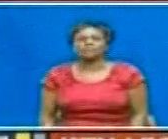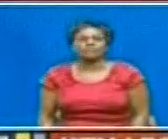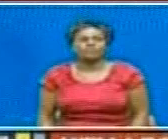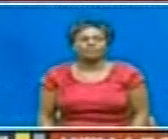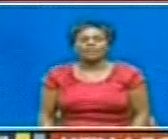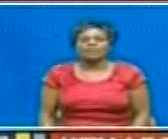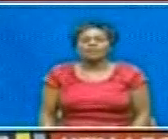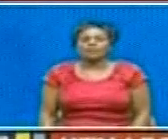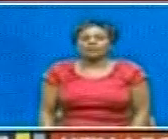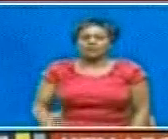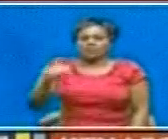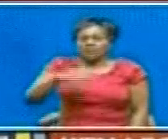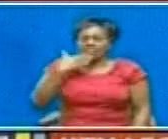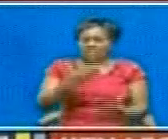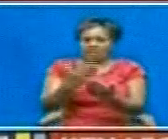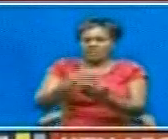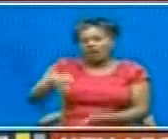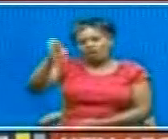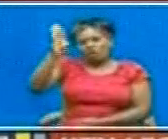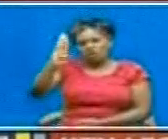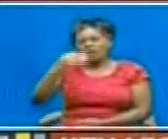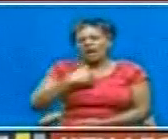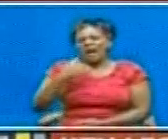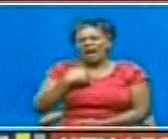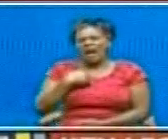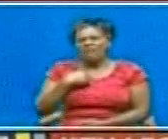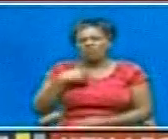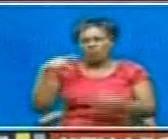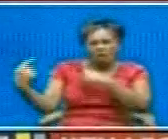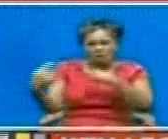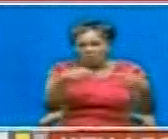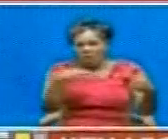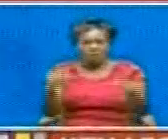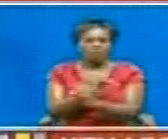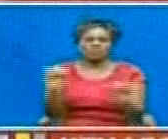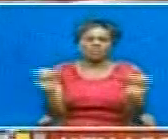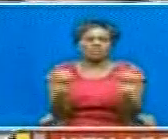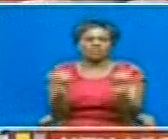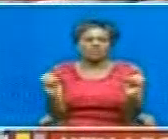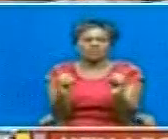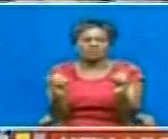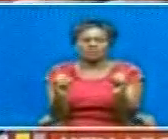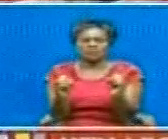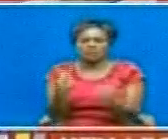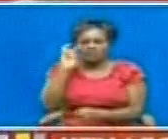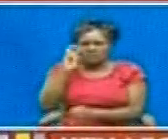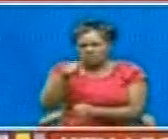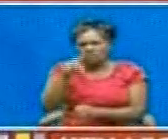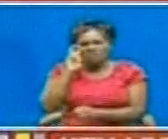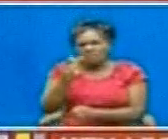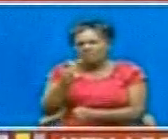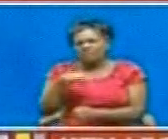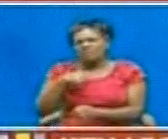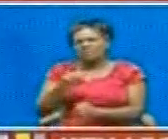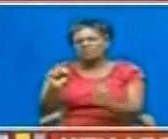leo tutashukuru Mungu maana leo kwa na uhuni viwanjani. Sijui ni jambo gani pengine katika zile tazama zako. Unaweza